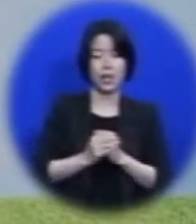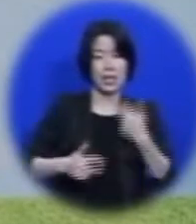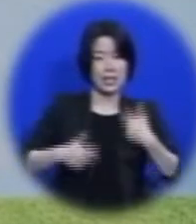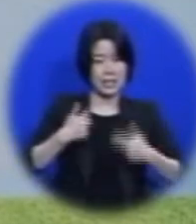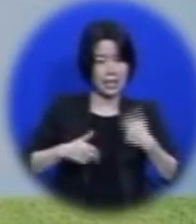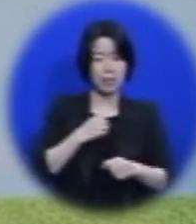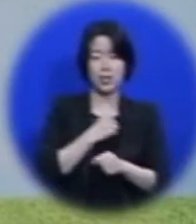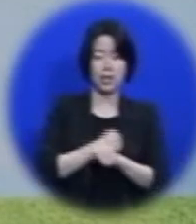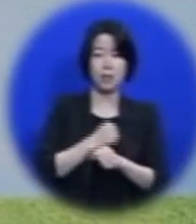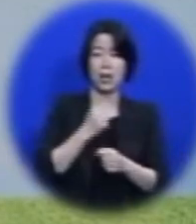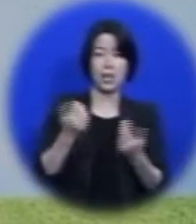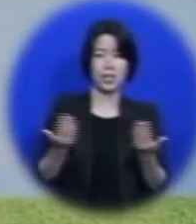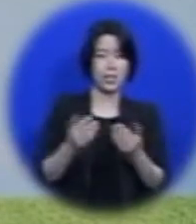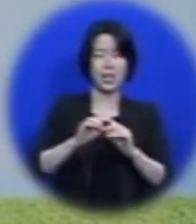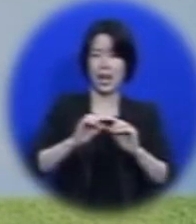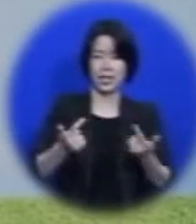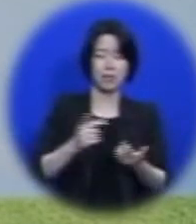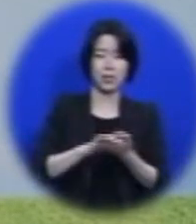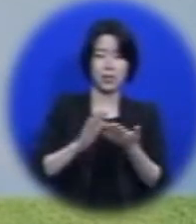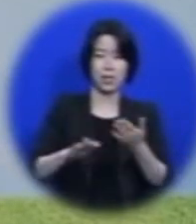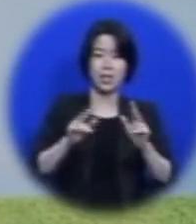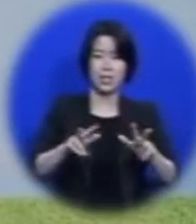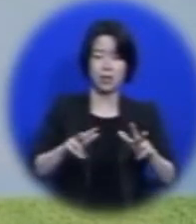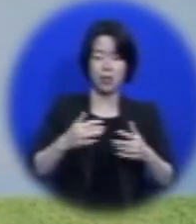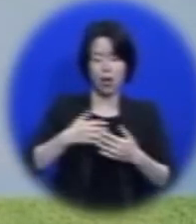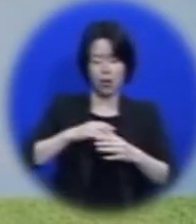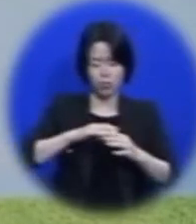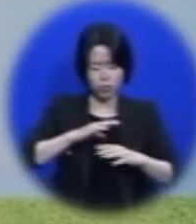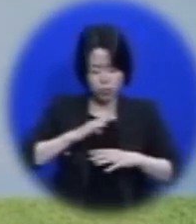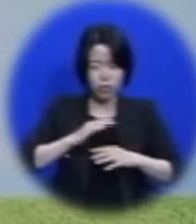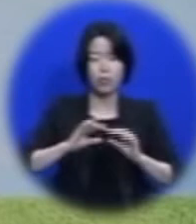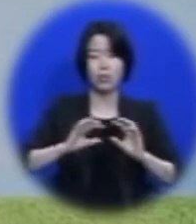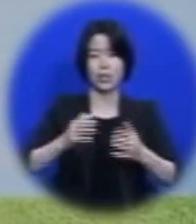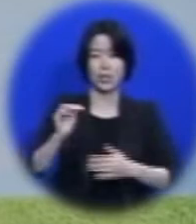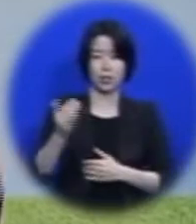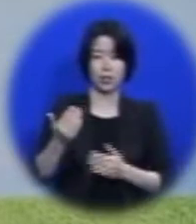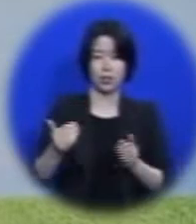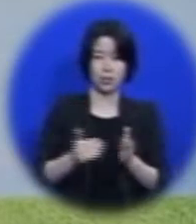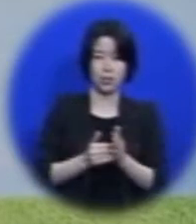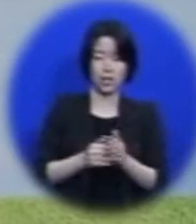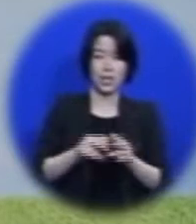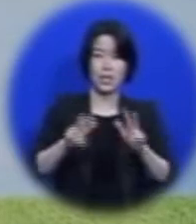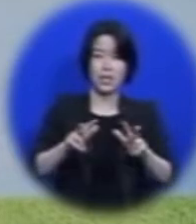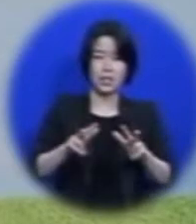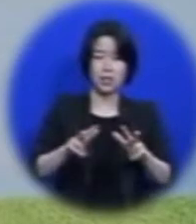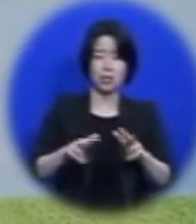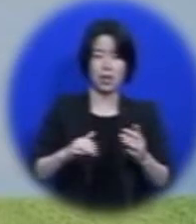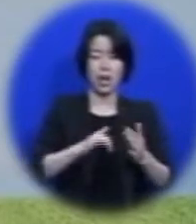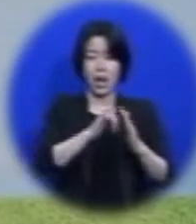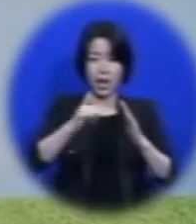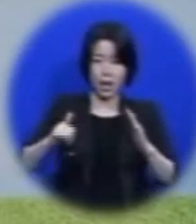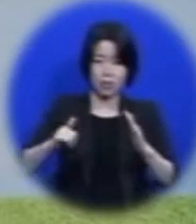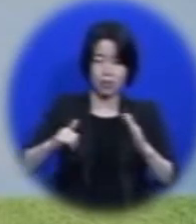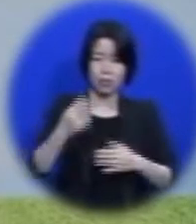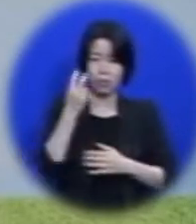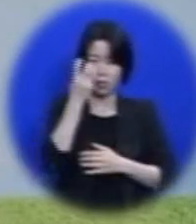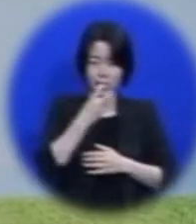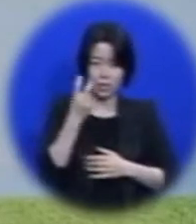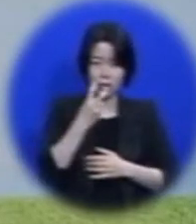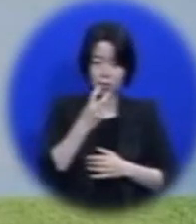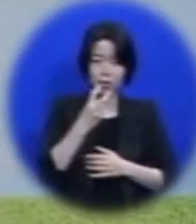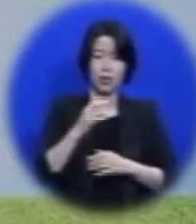재미삼아 할 일이 아니라는 겁니다. 지금은 무서운 세상이 되어버렸습니다. 이제는 가족을 지키고 자녀들을 지키는 일이